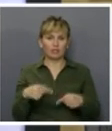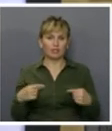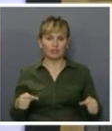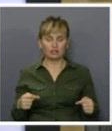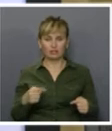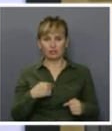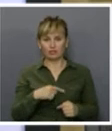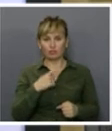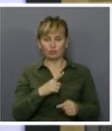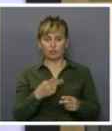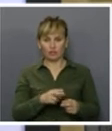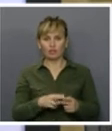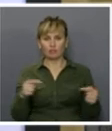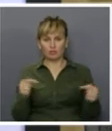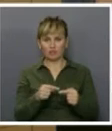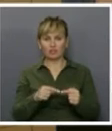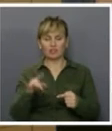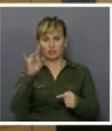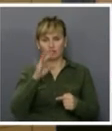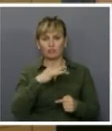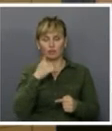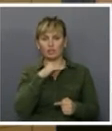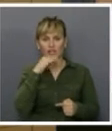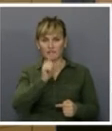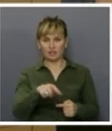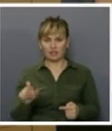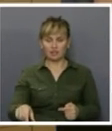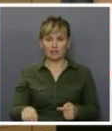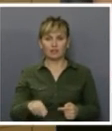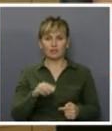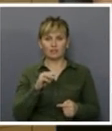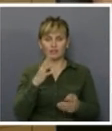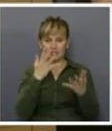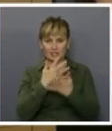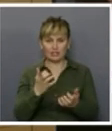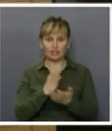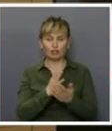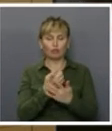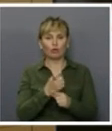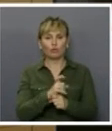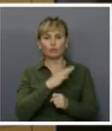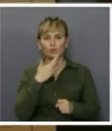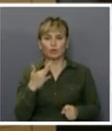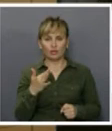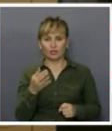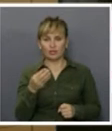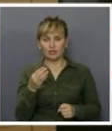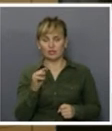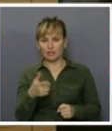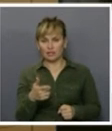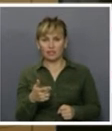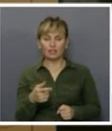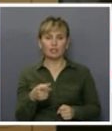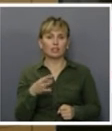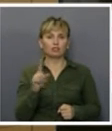что это определенно известно многим казахстанцам. Да? В тени находится очень много денег в торговом бизнесе. Для того,